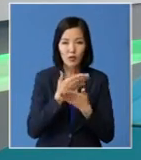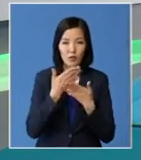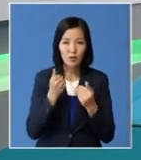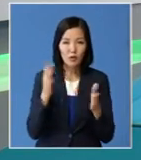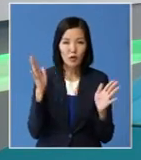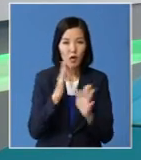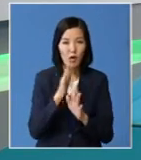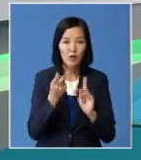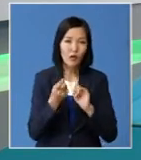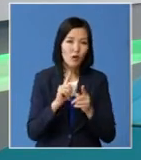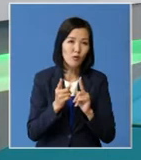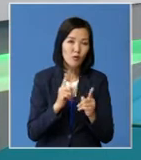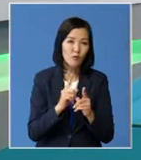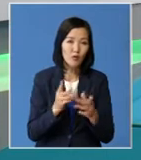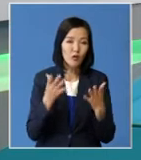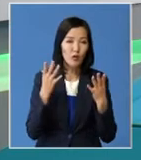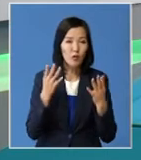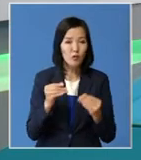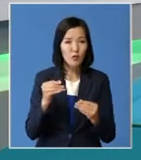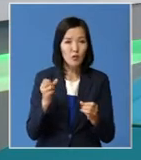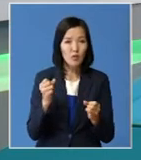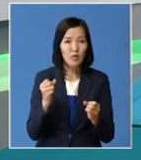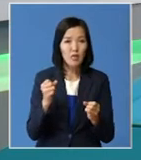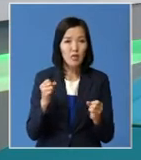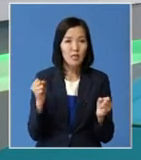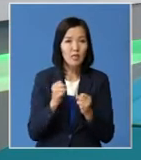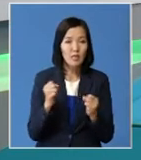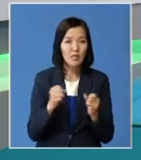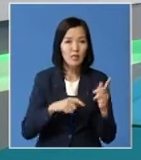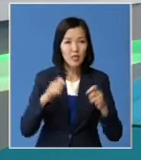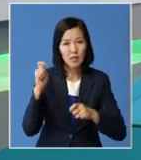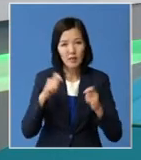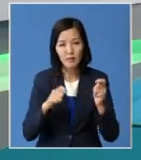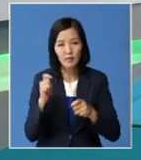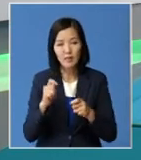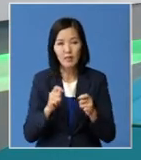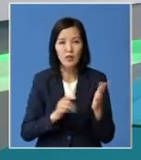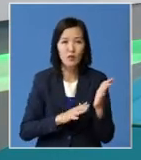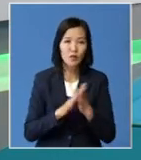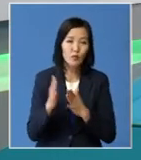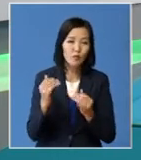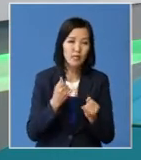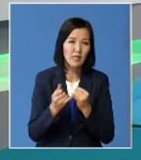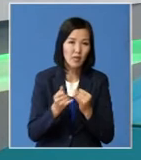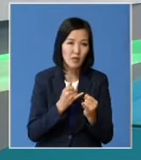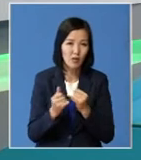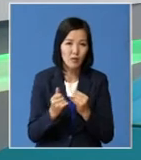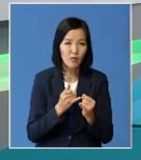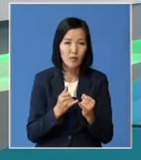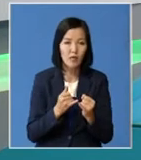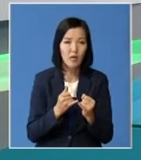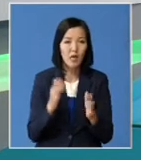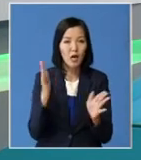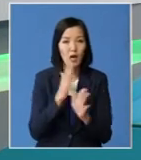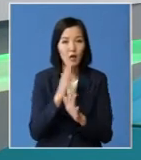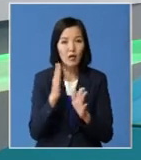тұр. Күндіз салқын, түнде суық. Кейбір өңір жаңбырдан көз ашпай жатса, кей аймақтың шөбі құрап, күзгі даладай қуаң тартқан. Ал мындай ауа